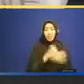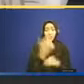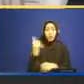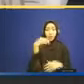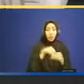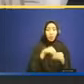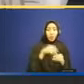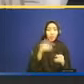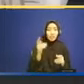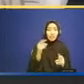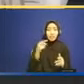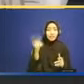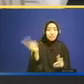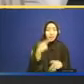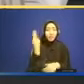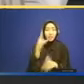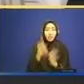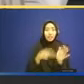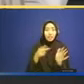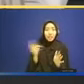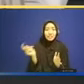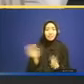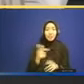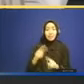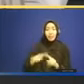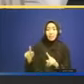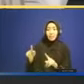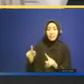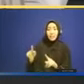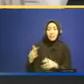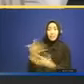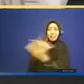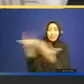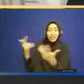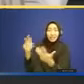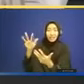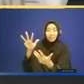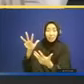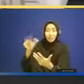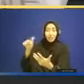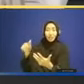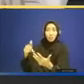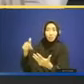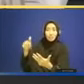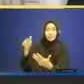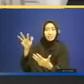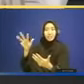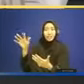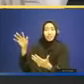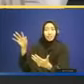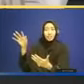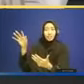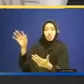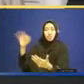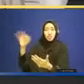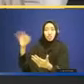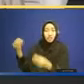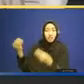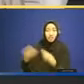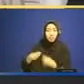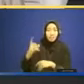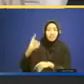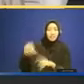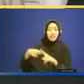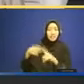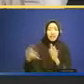kereta cepat, tapi buat rakyat 9 juta, 9, sekian juta rakyat yang dapat